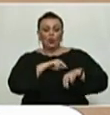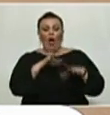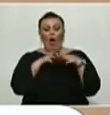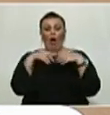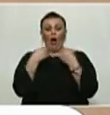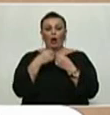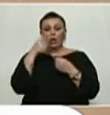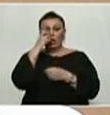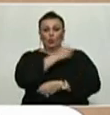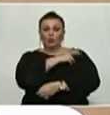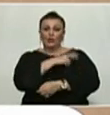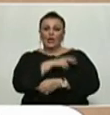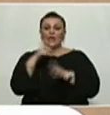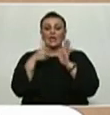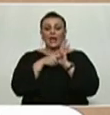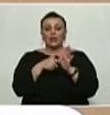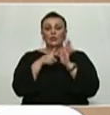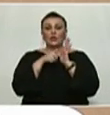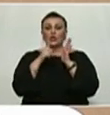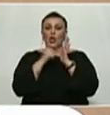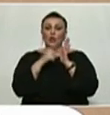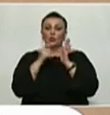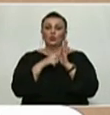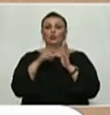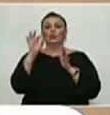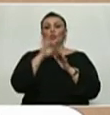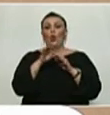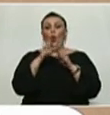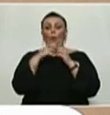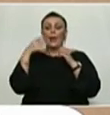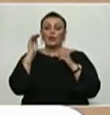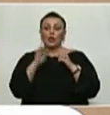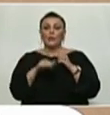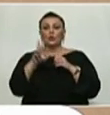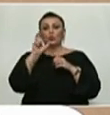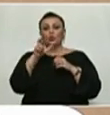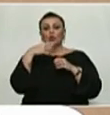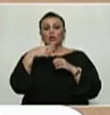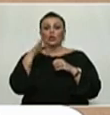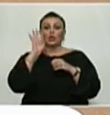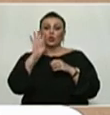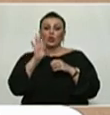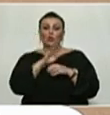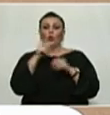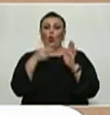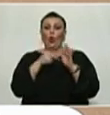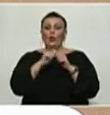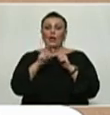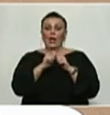üzvləridir. 7716 nəfərə 15344 ödəniş təyin olundu. Eyni